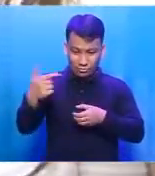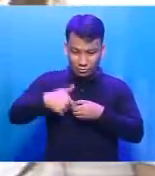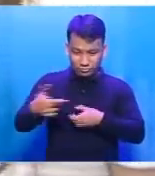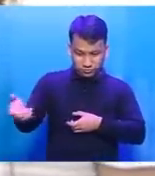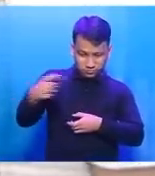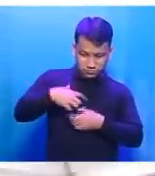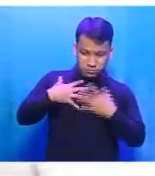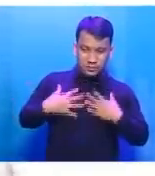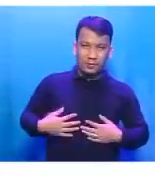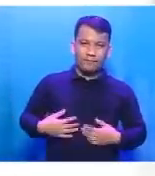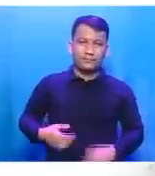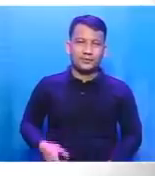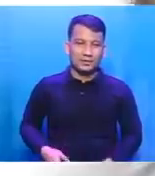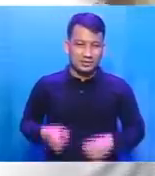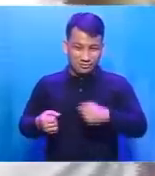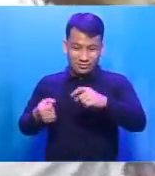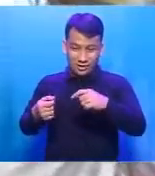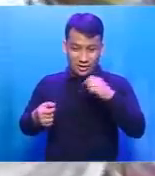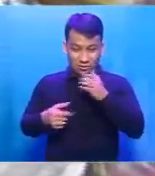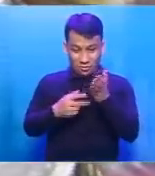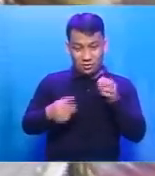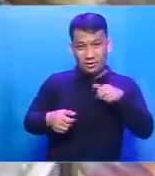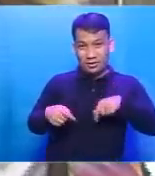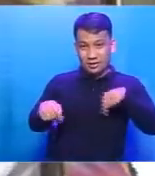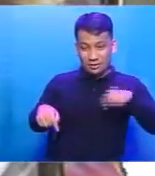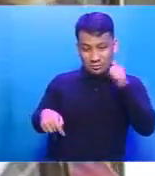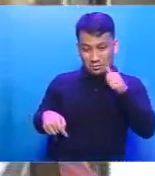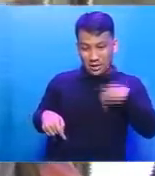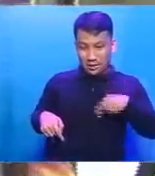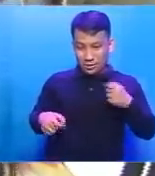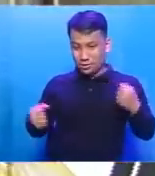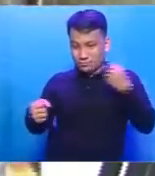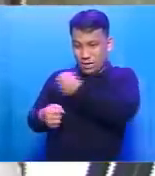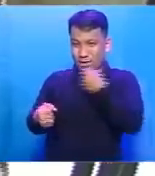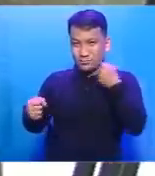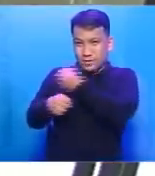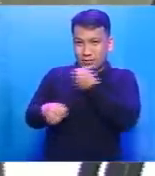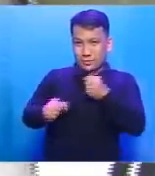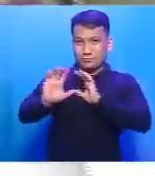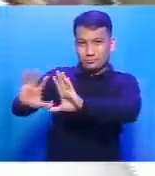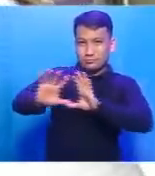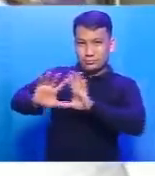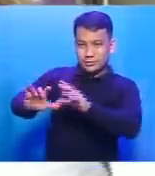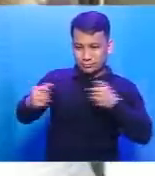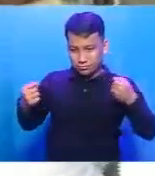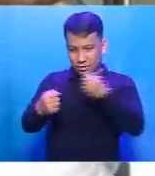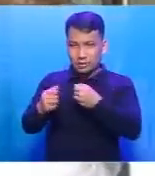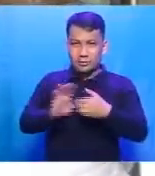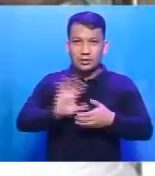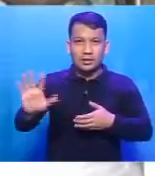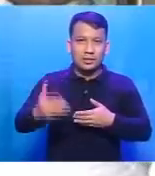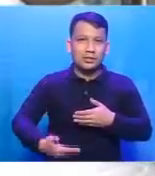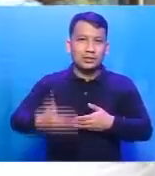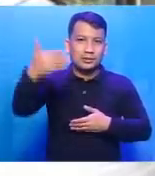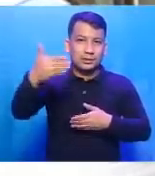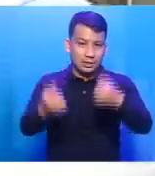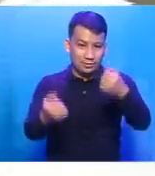yung konduktora, sinasapak niya, tinutulak niya, natutulakan sila hanggang doon sila makarating mo sa